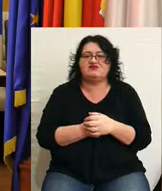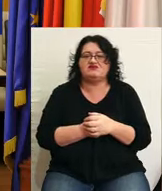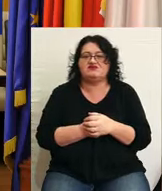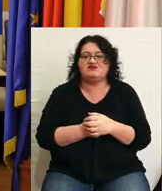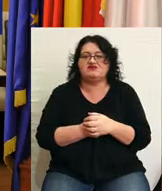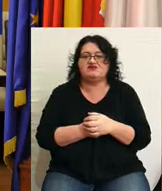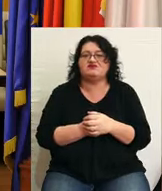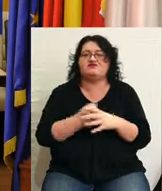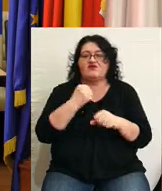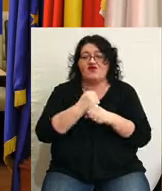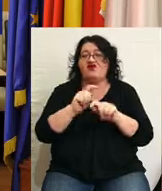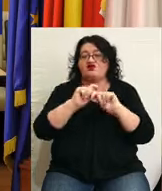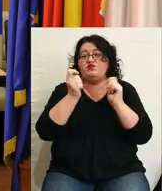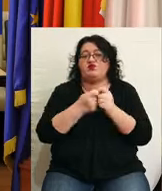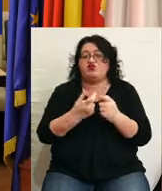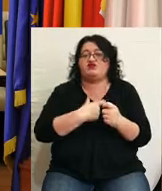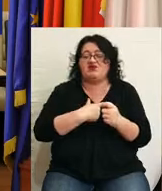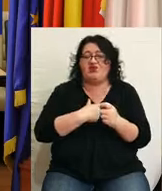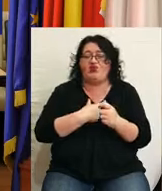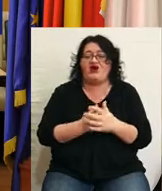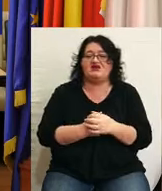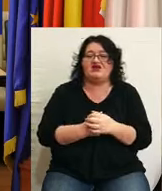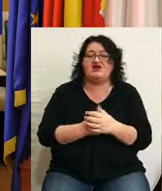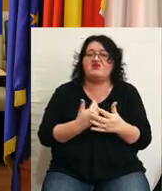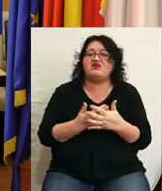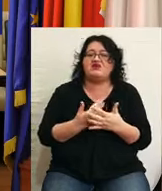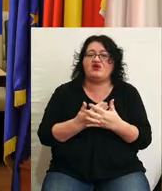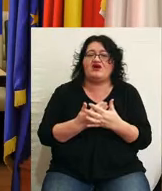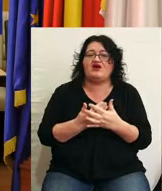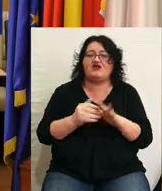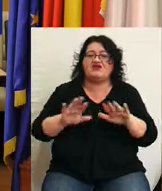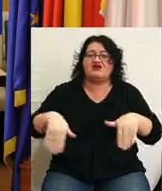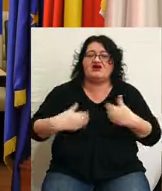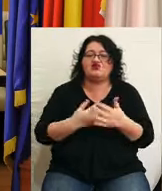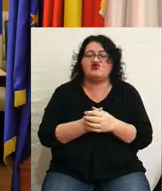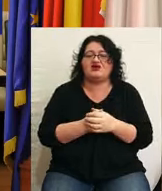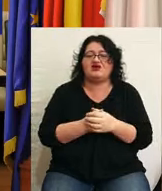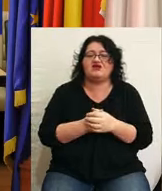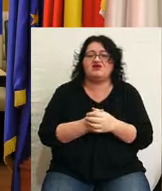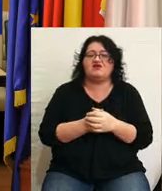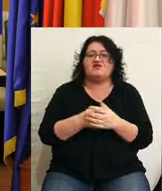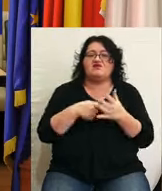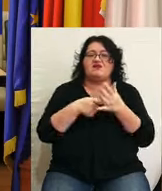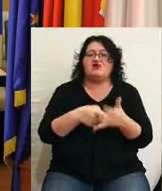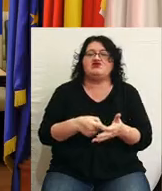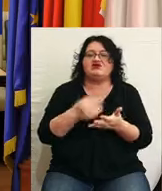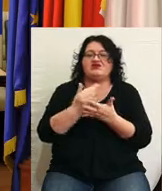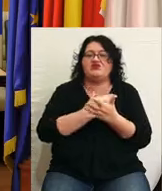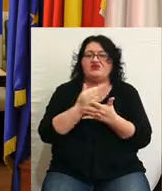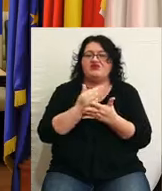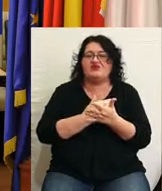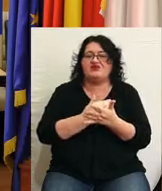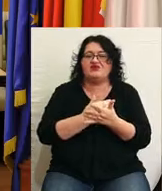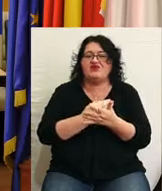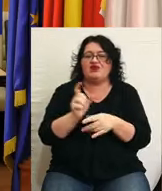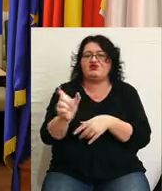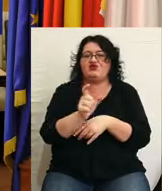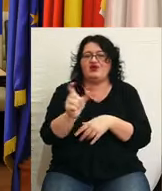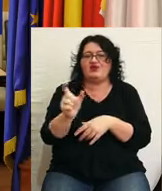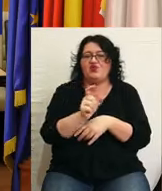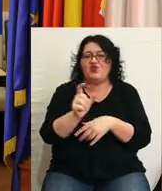vom face tot posibilul pentru a trece peste această perioadă